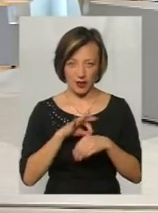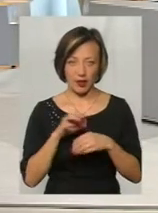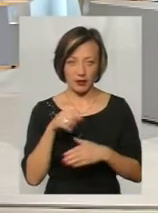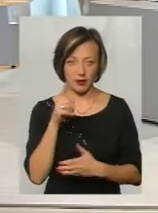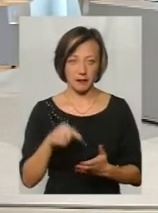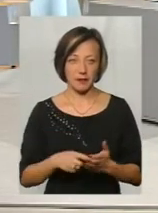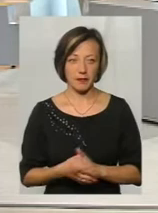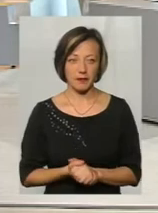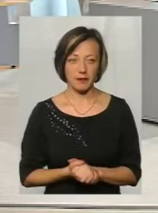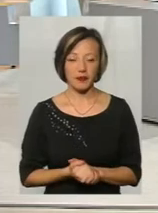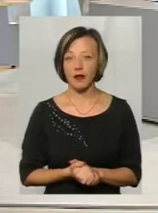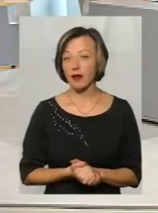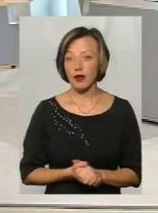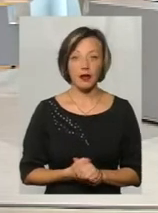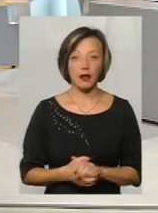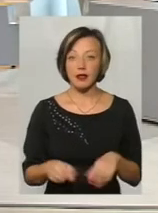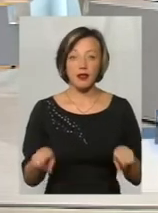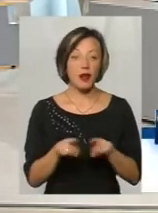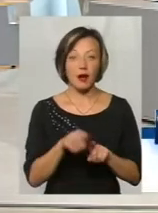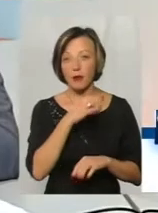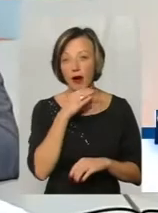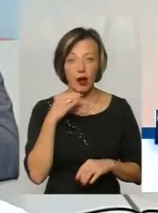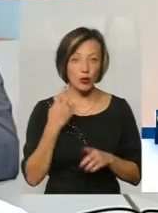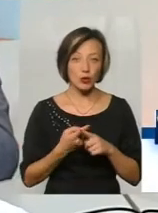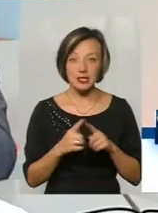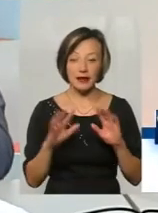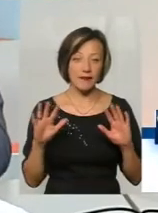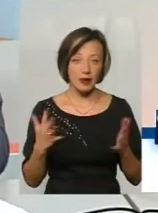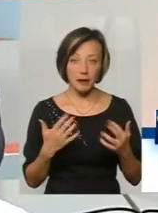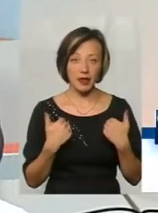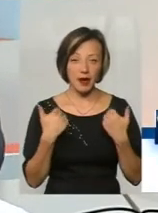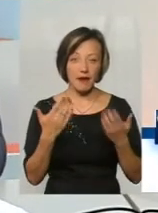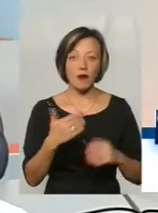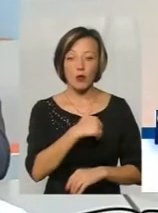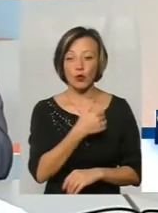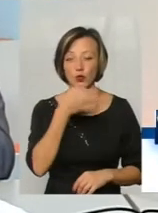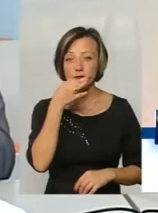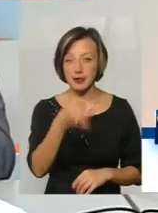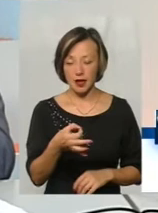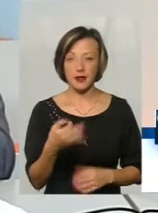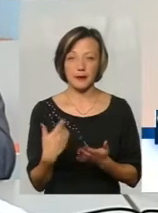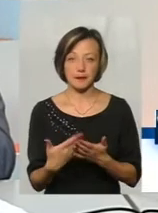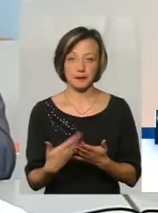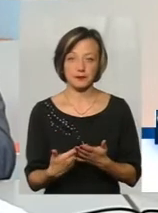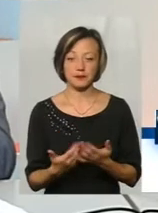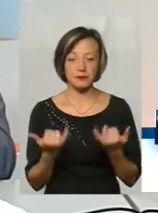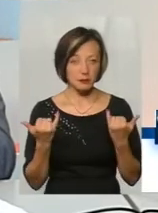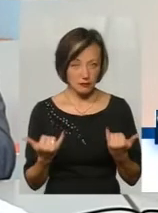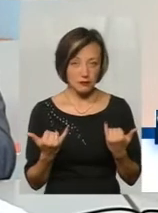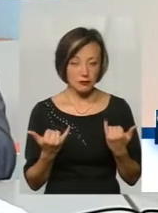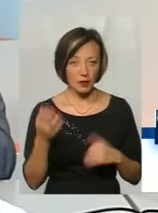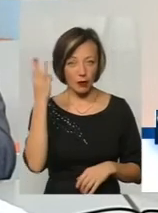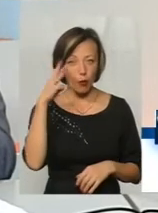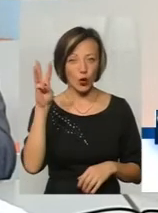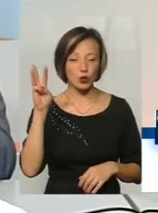знаєте, настільки багато цих випадків, я вам хочу привести, наприклад, от зараз дуже